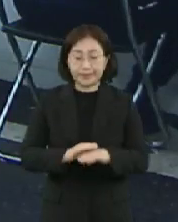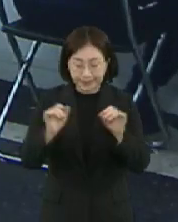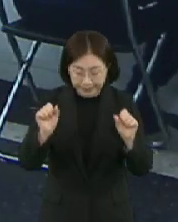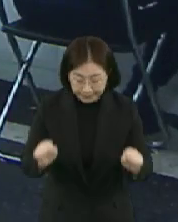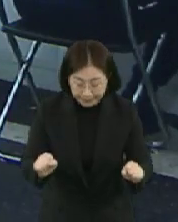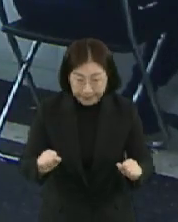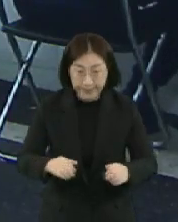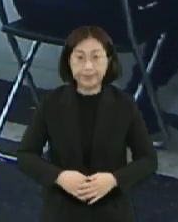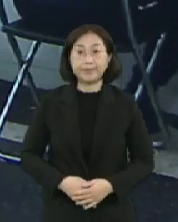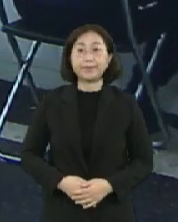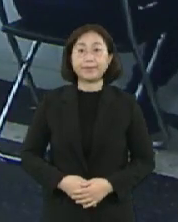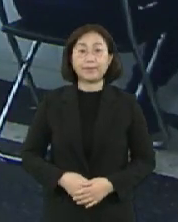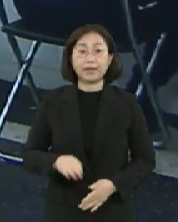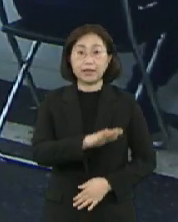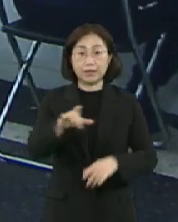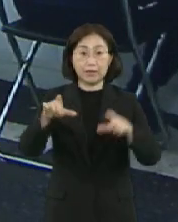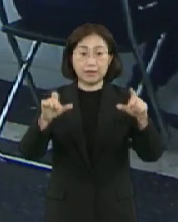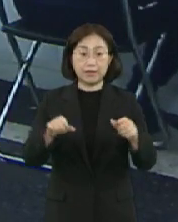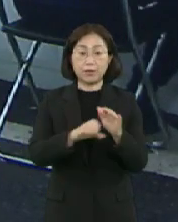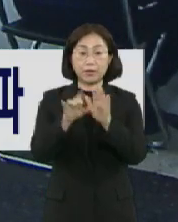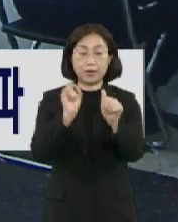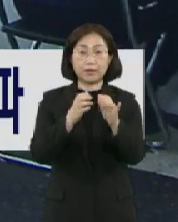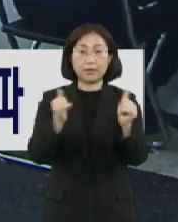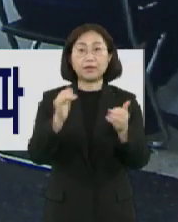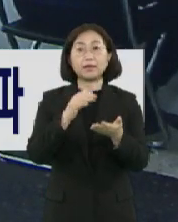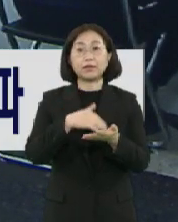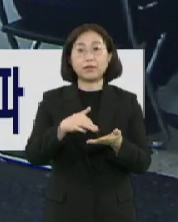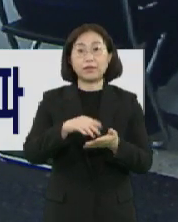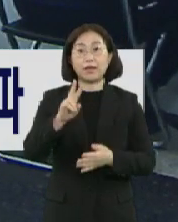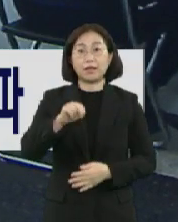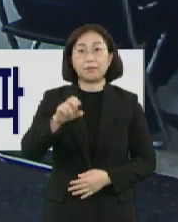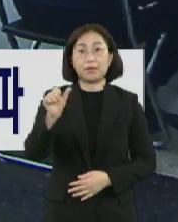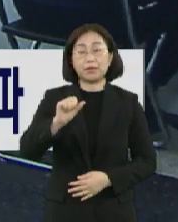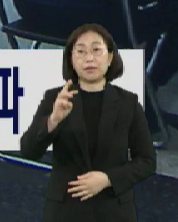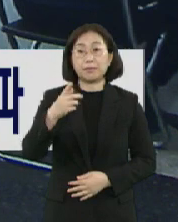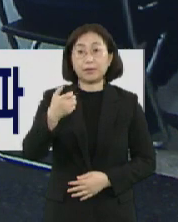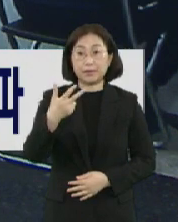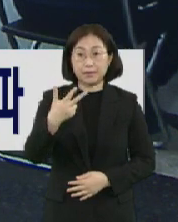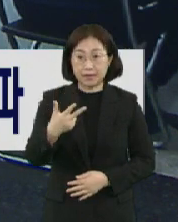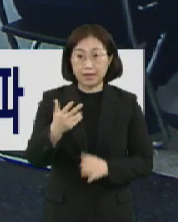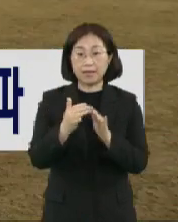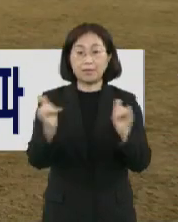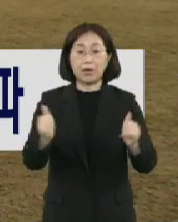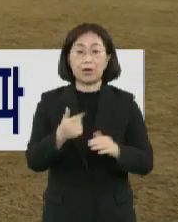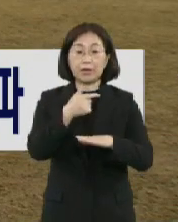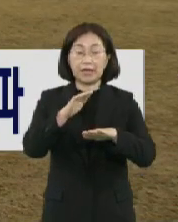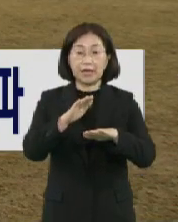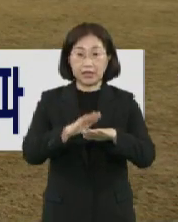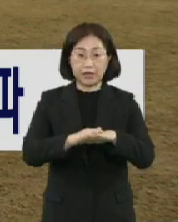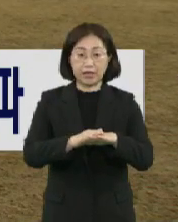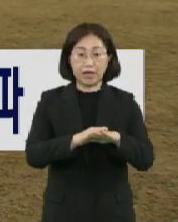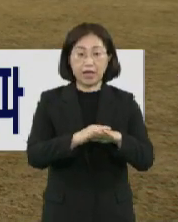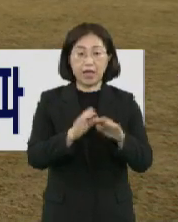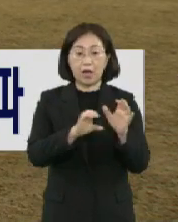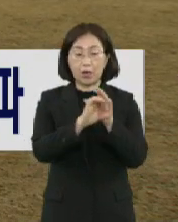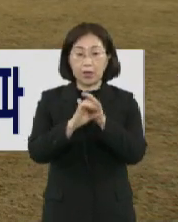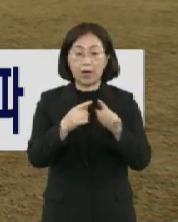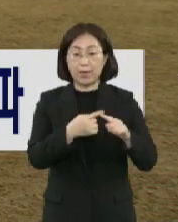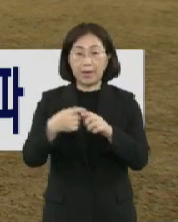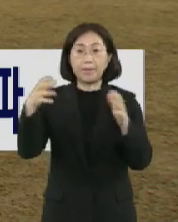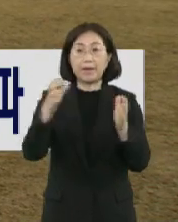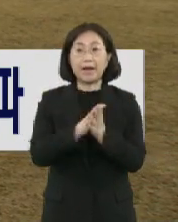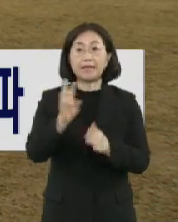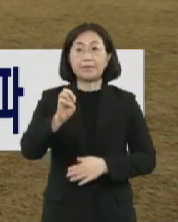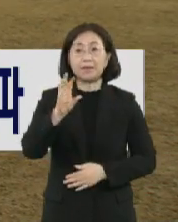여러분 안녕하십니까 지역 확진 자가 25,300 67 명으로 집계 된 가운데 대전의 코론 알고 누적 확진 자가 30만